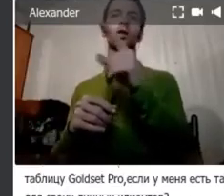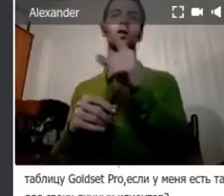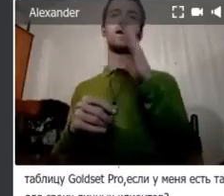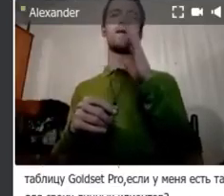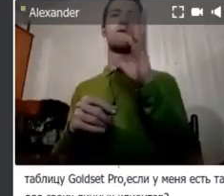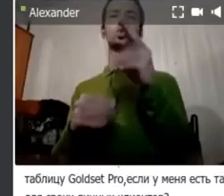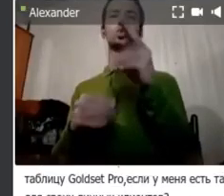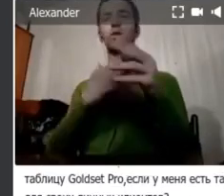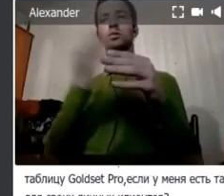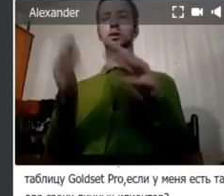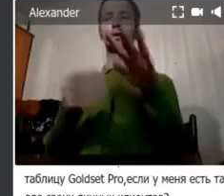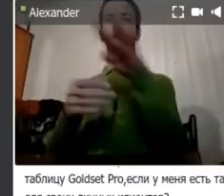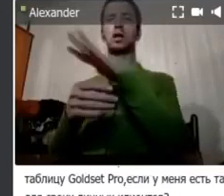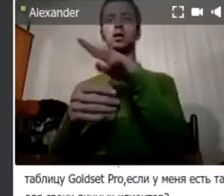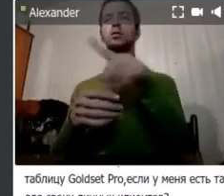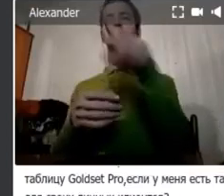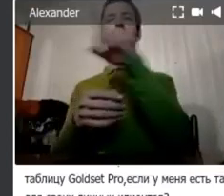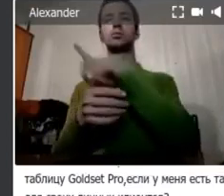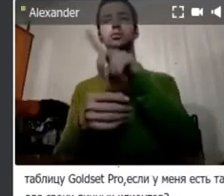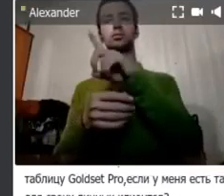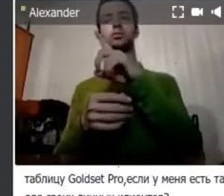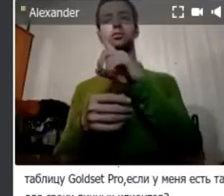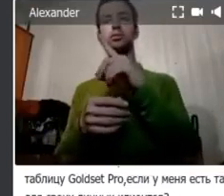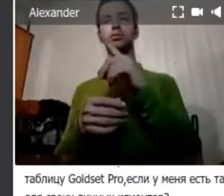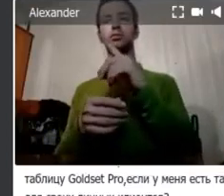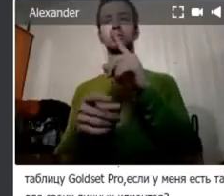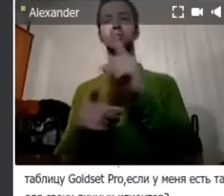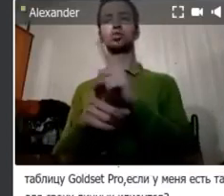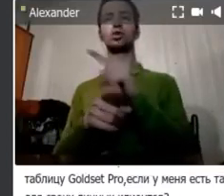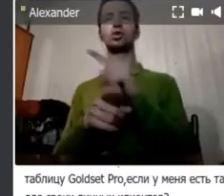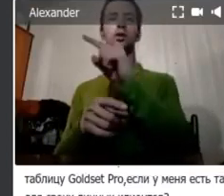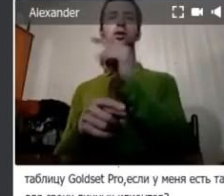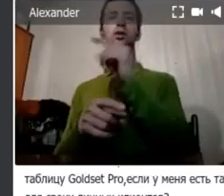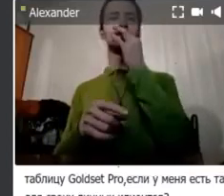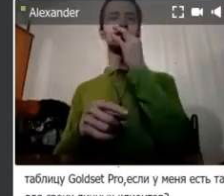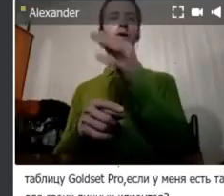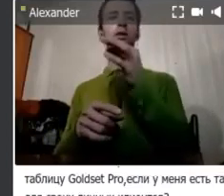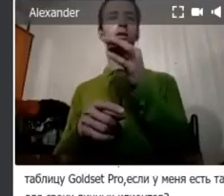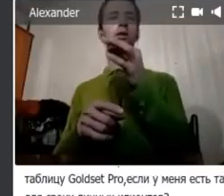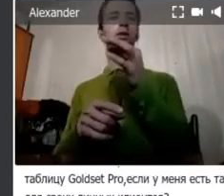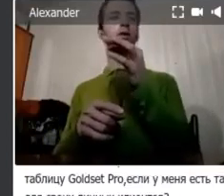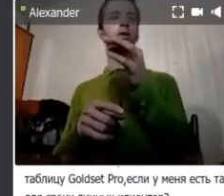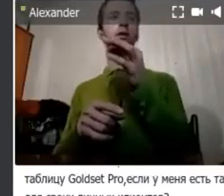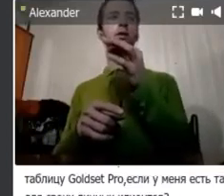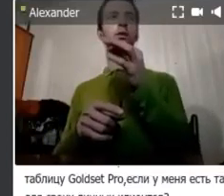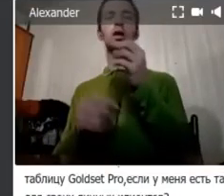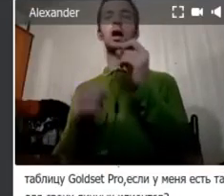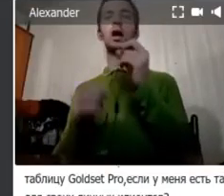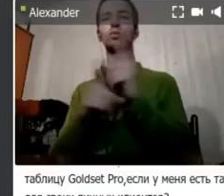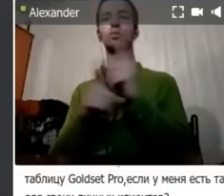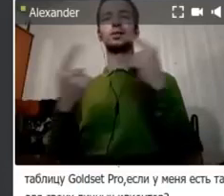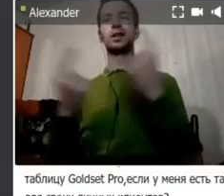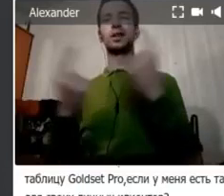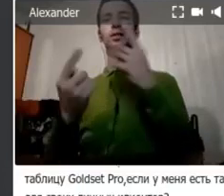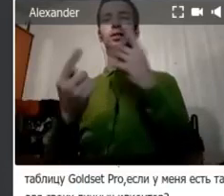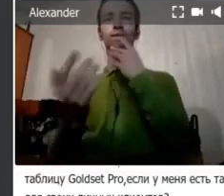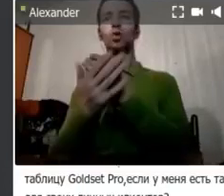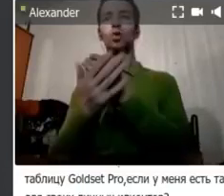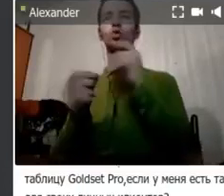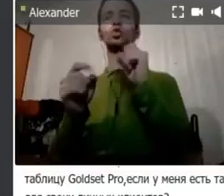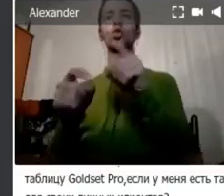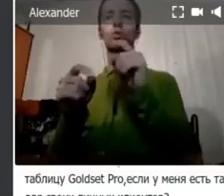золота, да, поэтому вот в таких странах очень хорошо этот бизнес развивается. Там, на примере, не знаю,